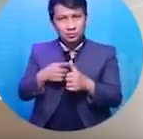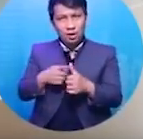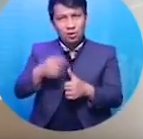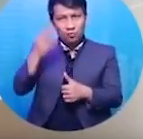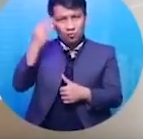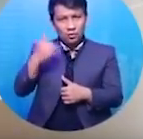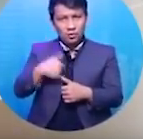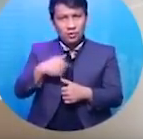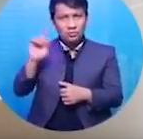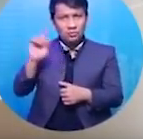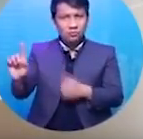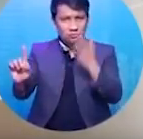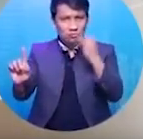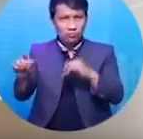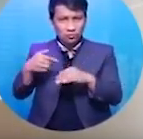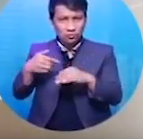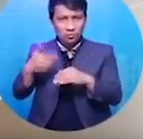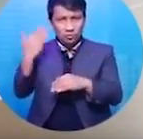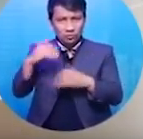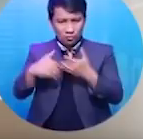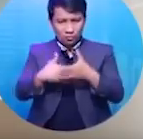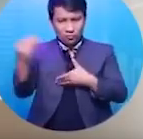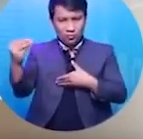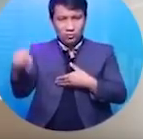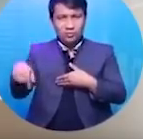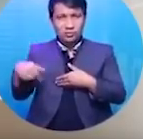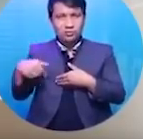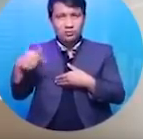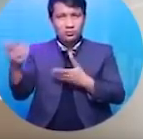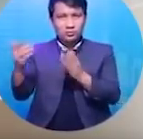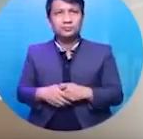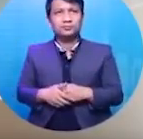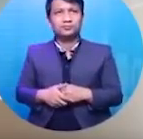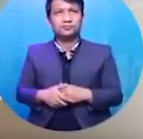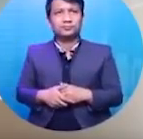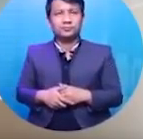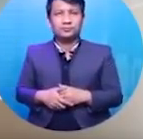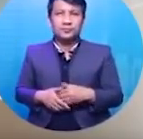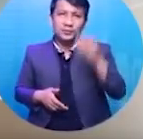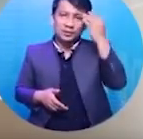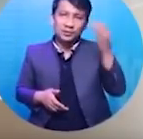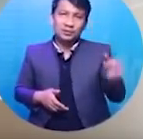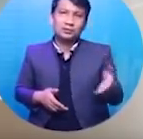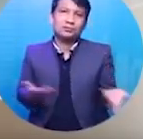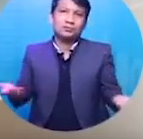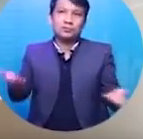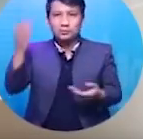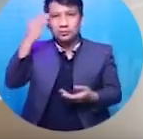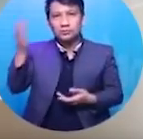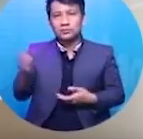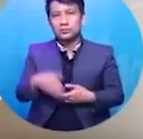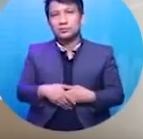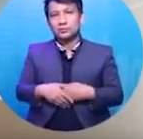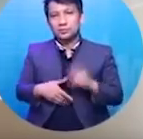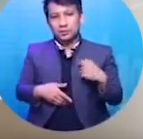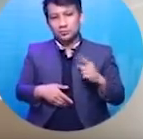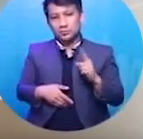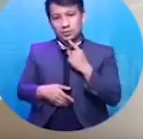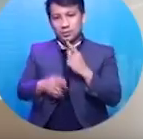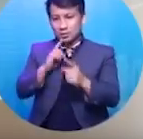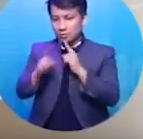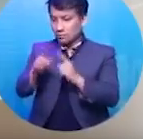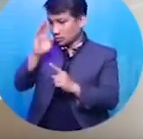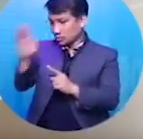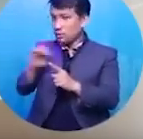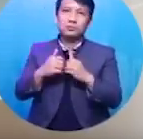Bakit napunta doon si misis? Bakit umalis sa bahay ninyo at pumunta sa bahay ng kanyang nanay? Ayun nga po, boss, hindi ko alam na. Pagka kinukumpront ako kasi yan, laging